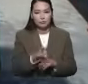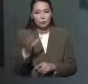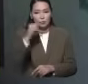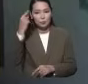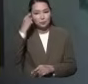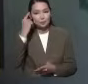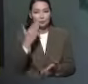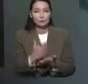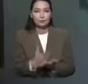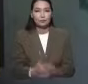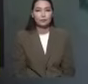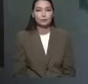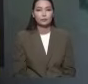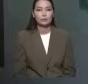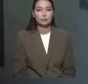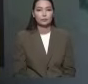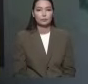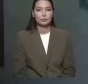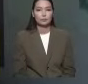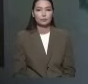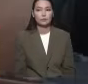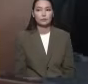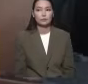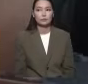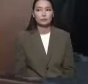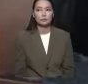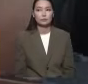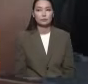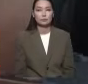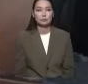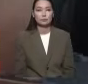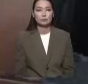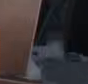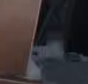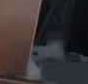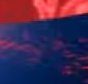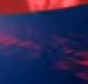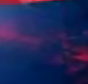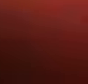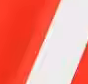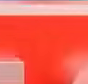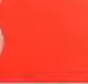қаласың. Аружан Задабек, Бағлан Жанғозин, Астана Таймс.